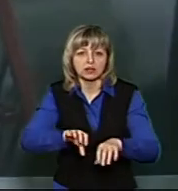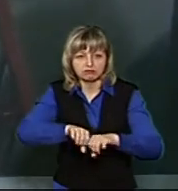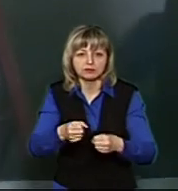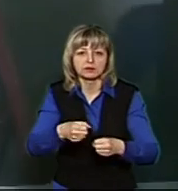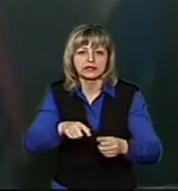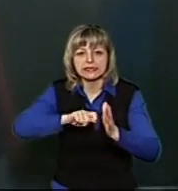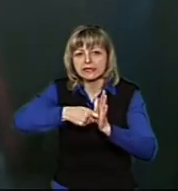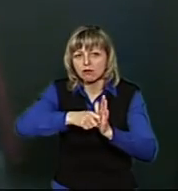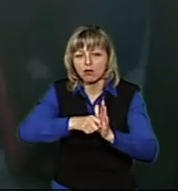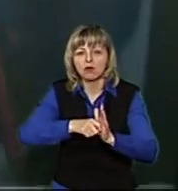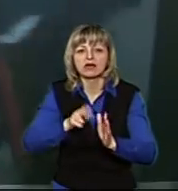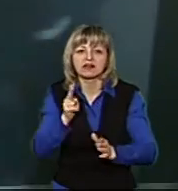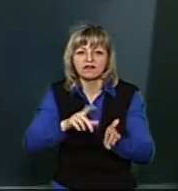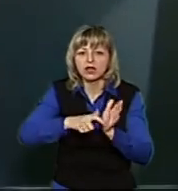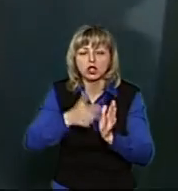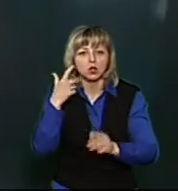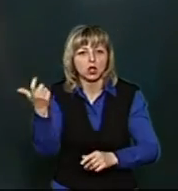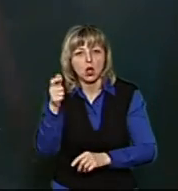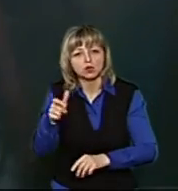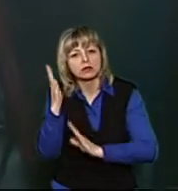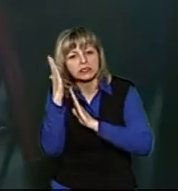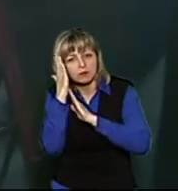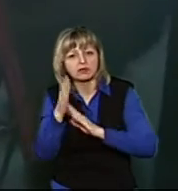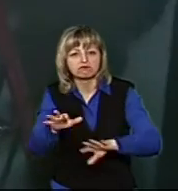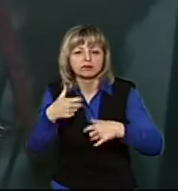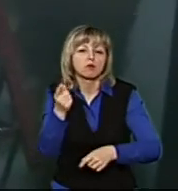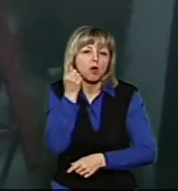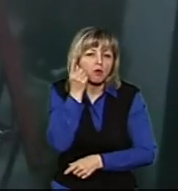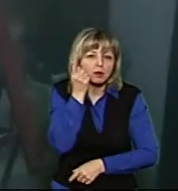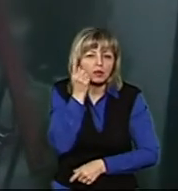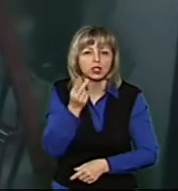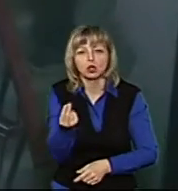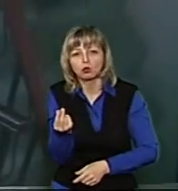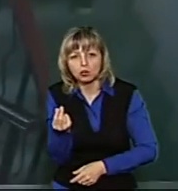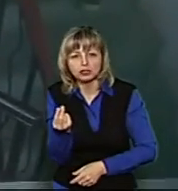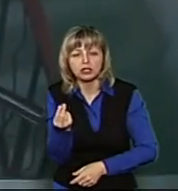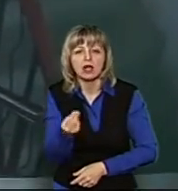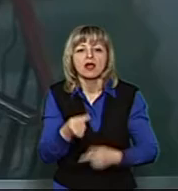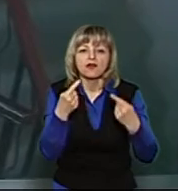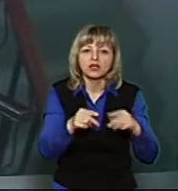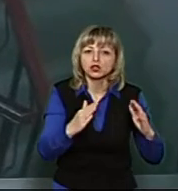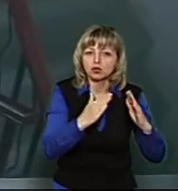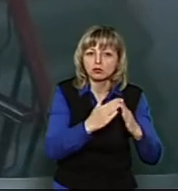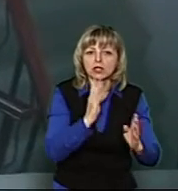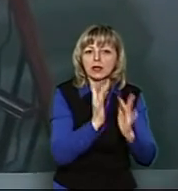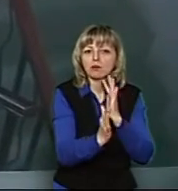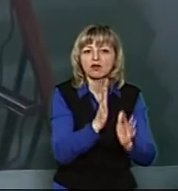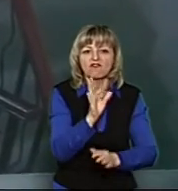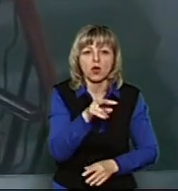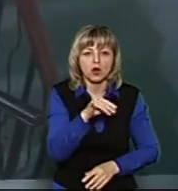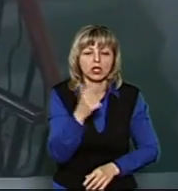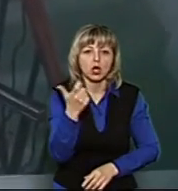у багатоповерхівці, коли господарі спали, винесли звідти мобільні телефони і гроші. В іншому будинку на проспекті